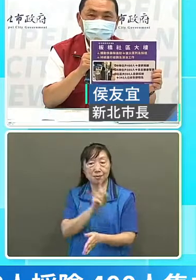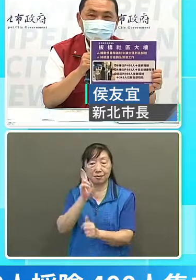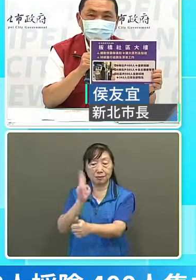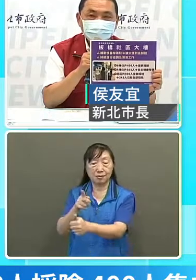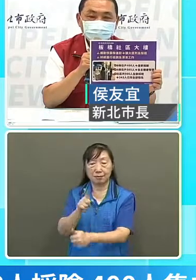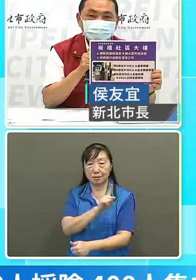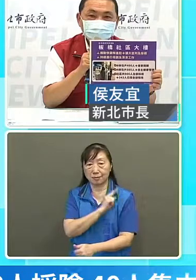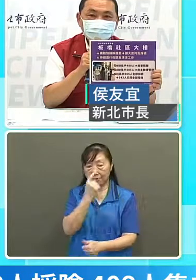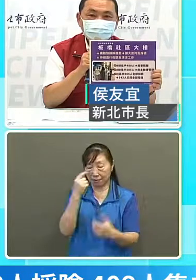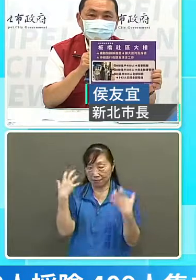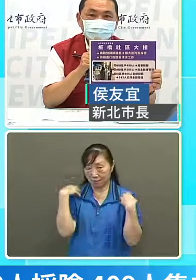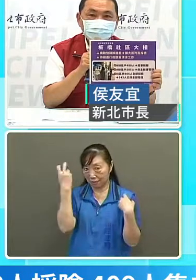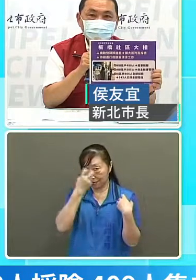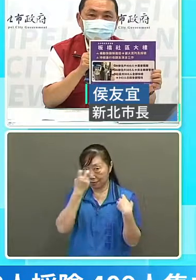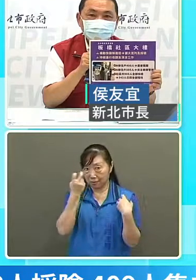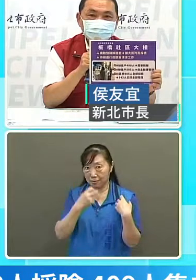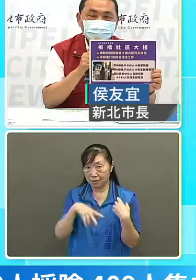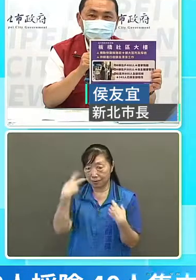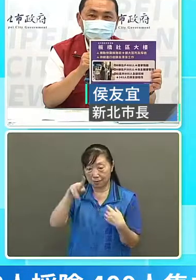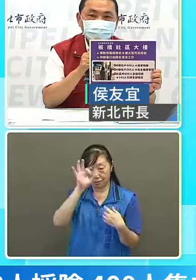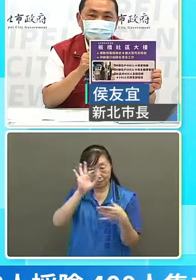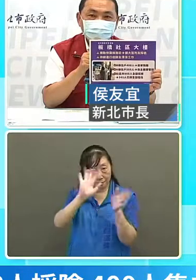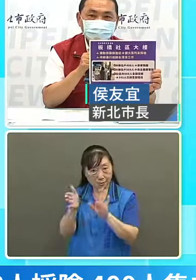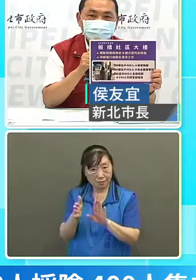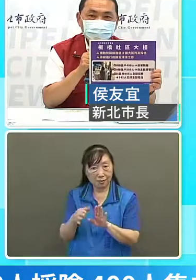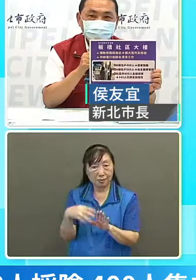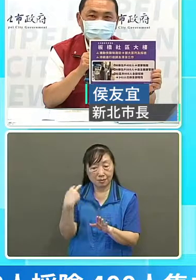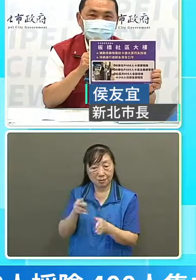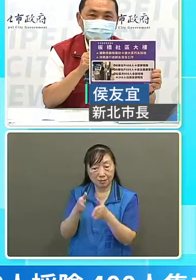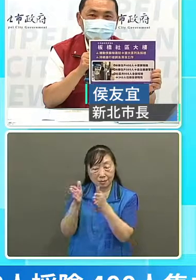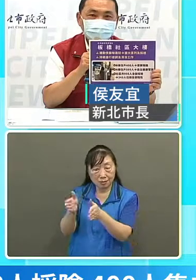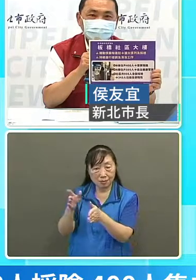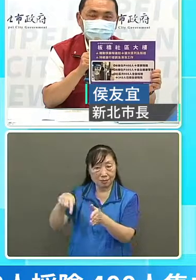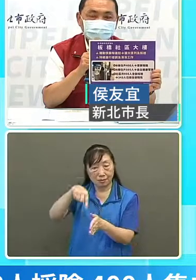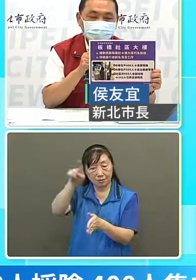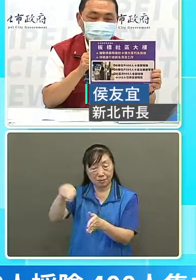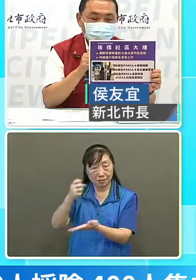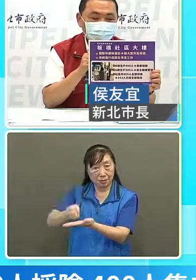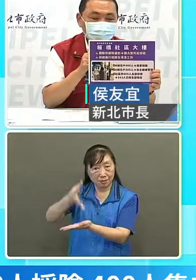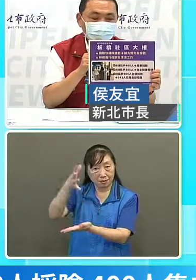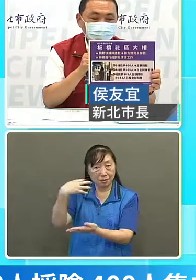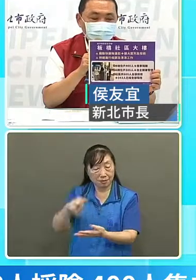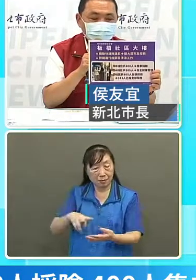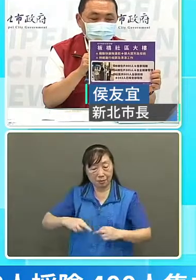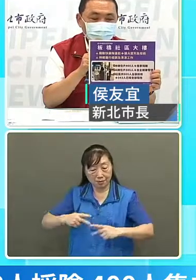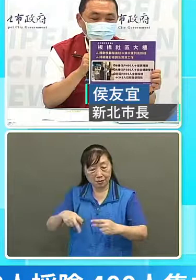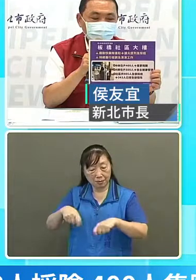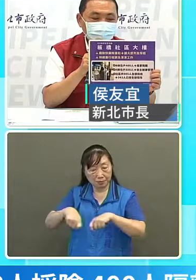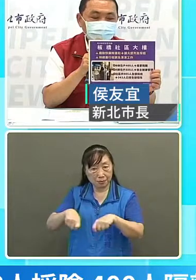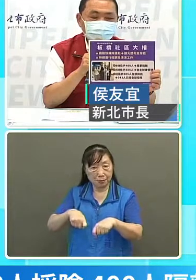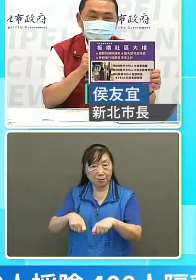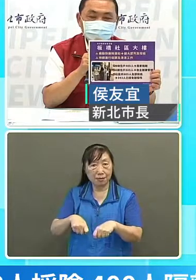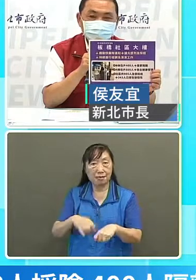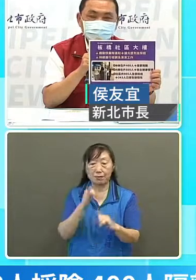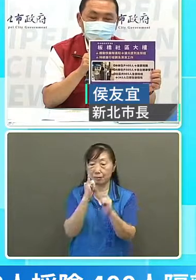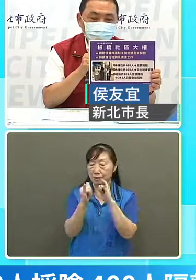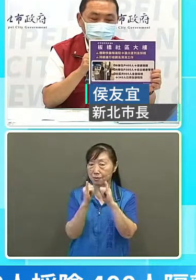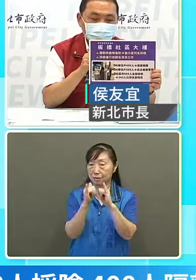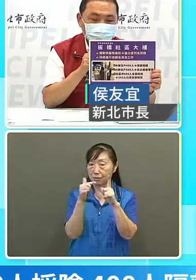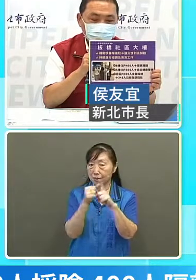理，视整个状况我们会随时采取不断的检讨。至于社区目